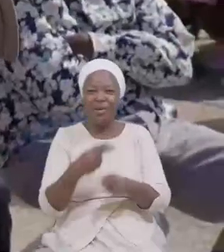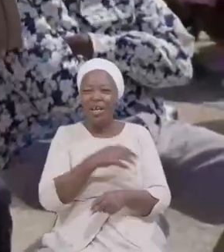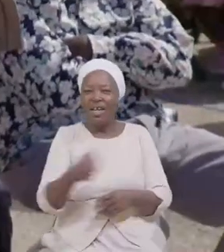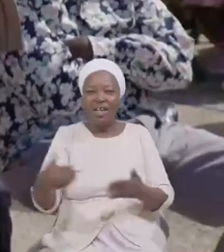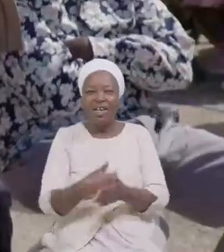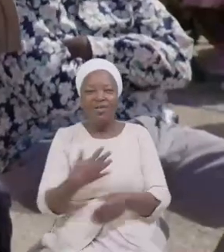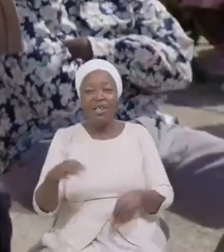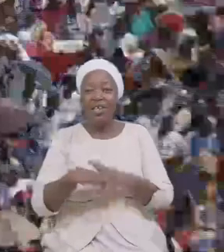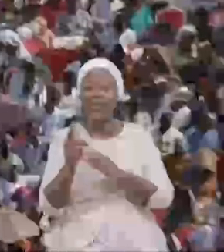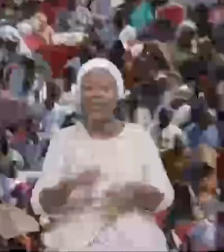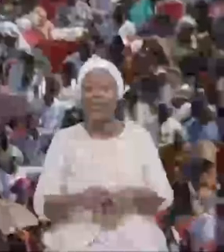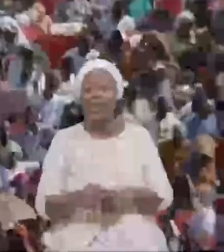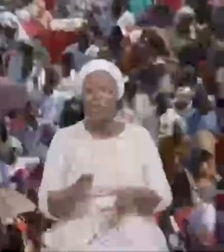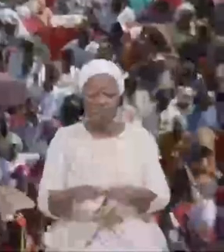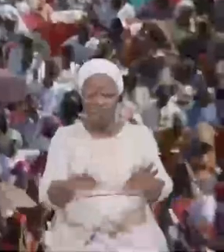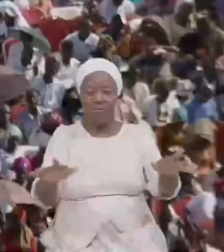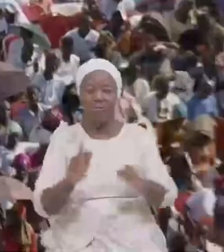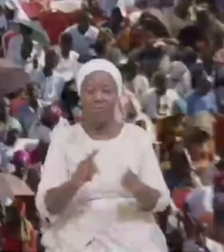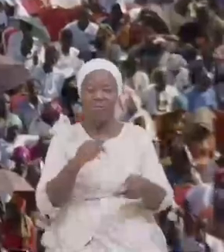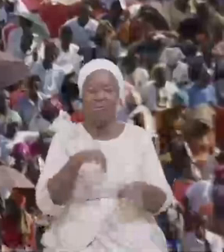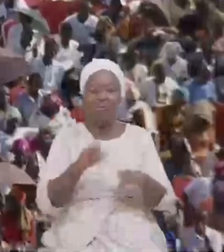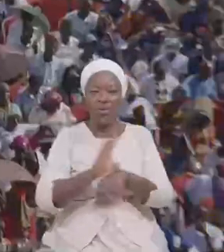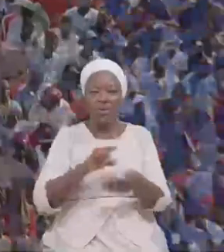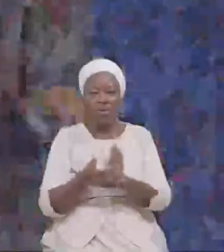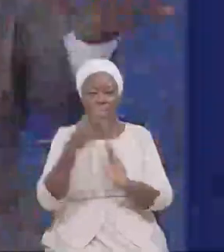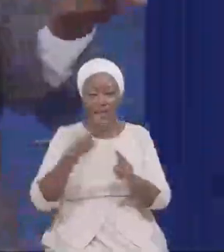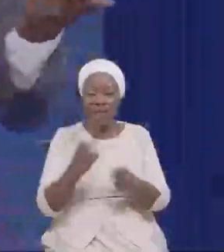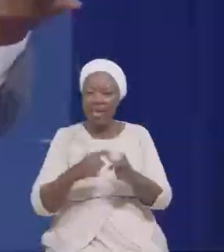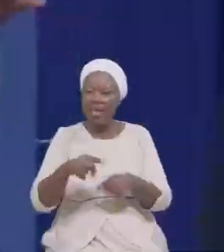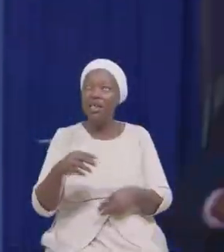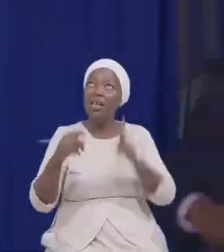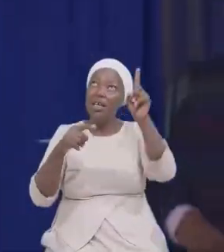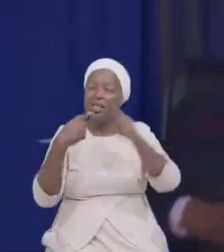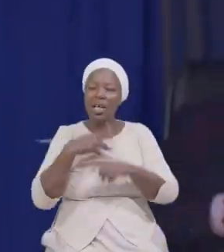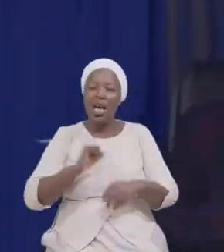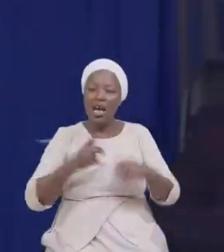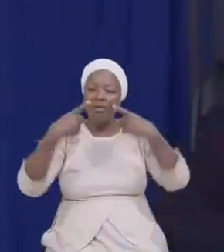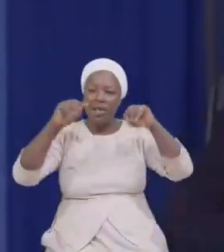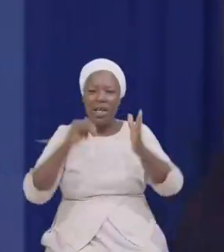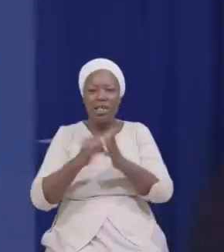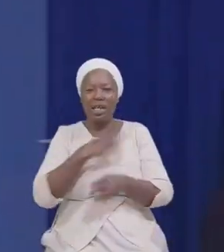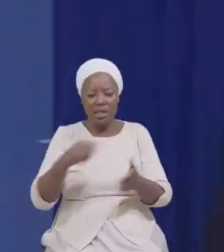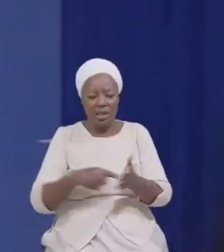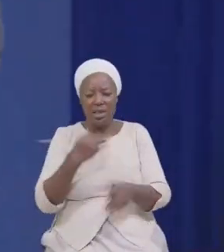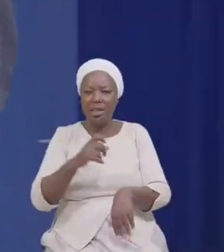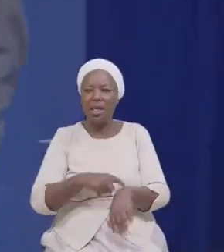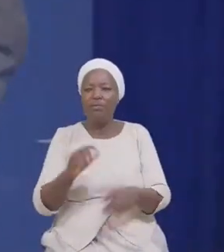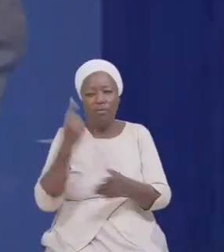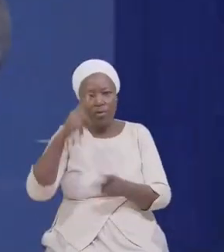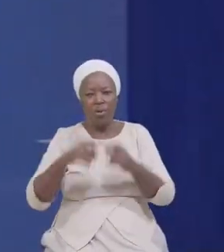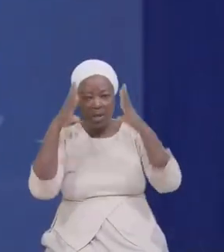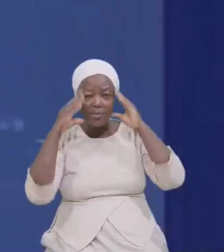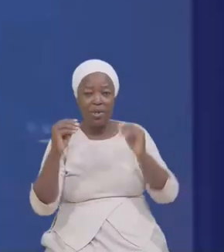dans ton assemblée. Et il dit, je vous le déclare, et voici le moment pour que vous puissiez expérimenter